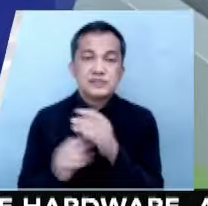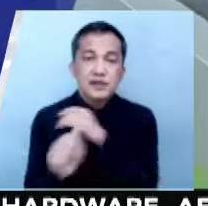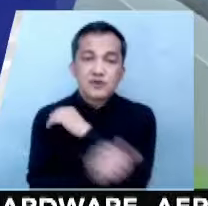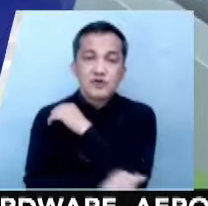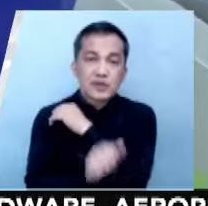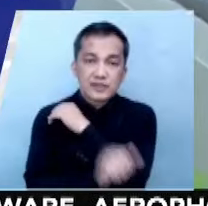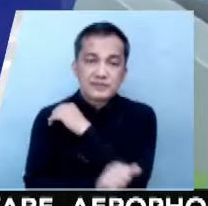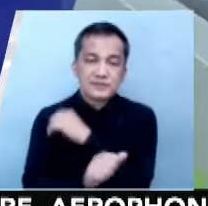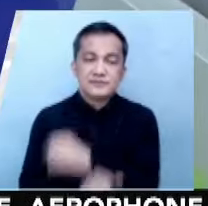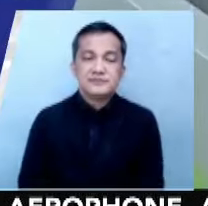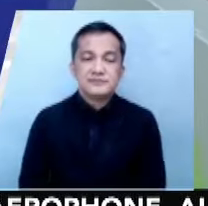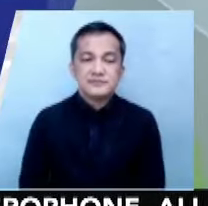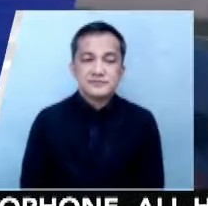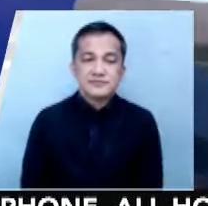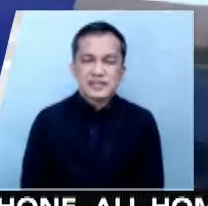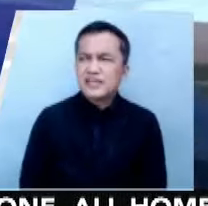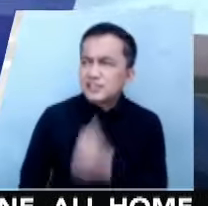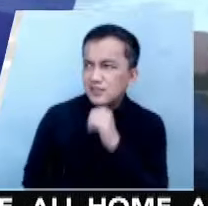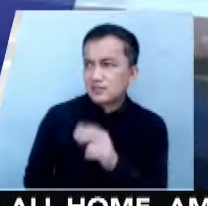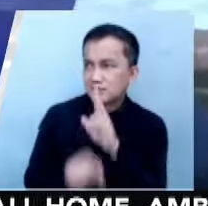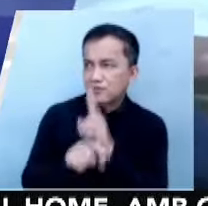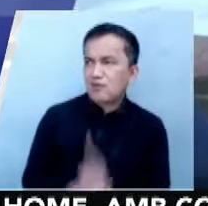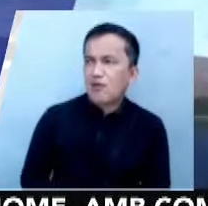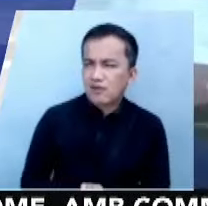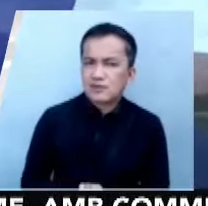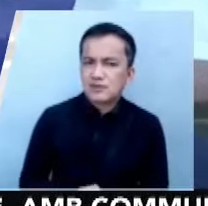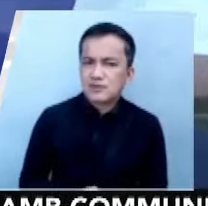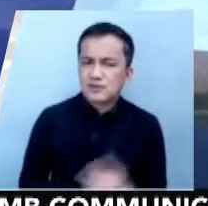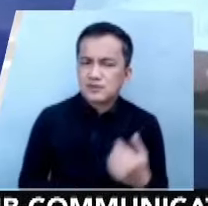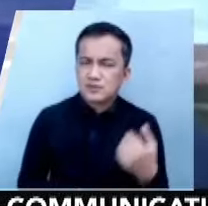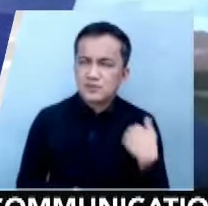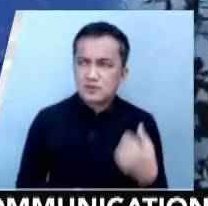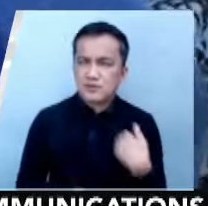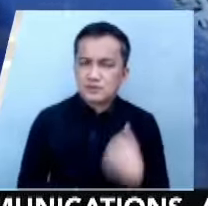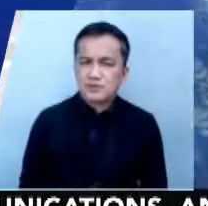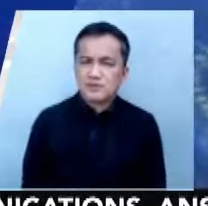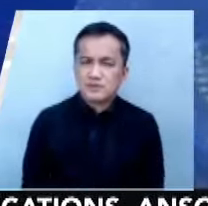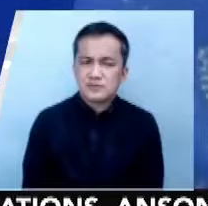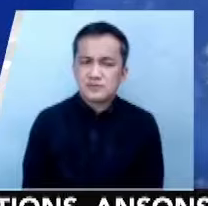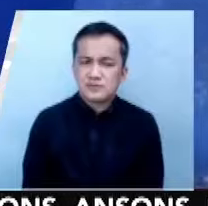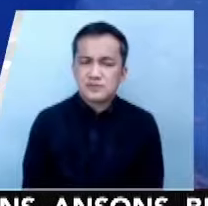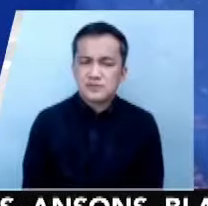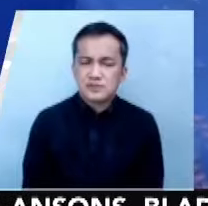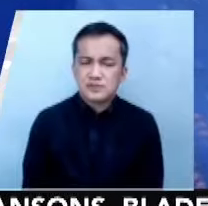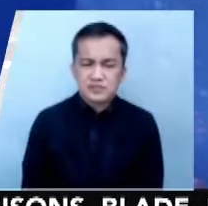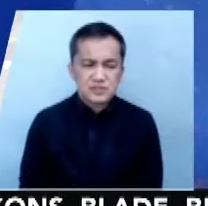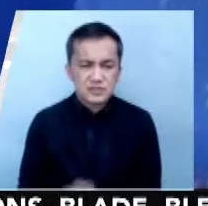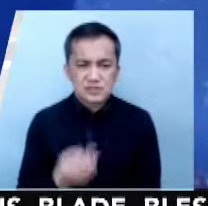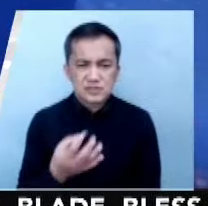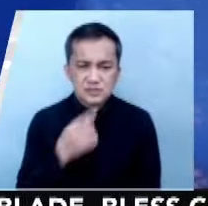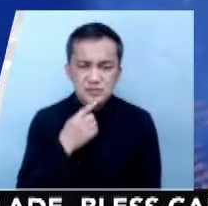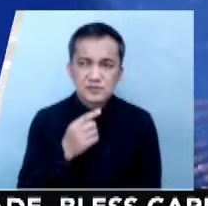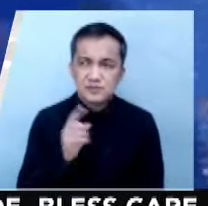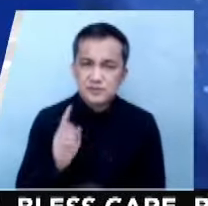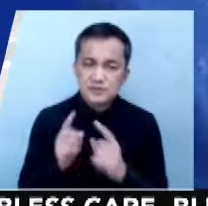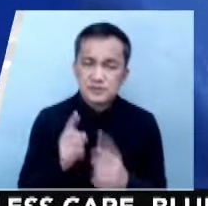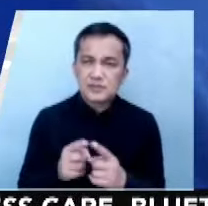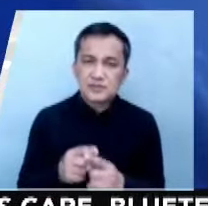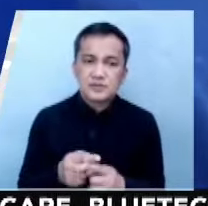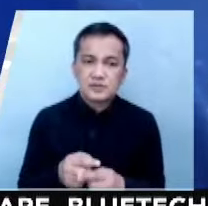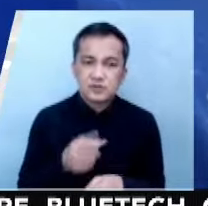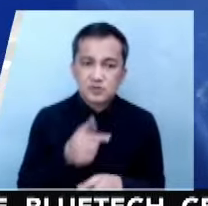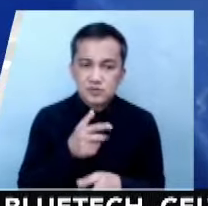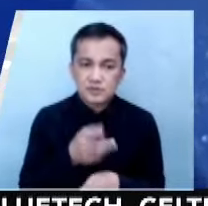hindi k k umi na hanggang kailan po kayo na magbabantay Saka isang